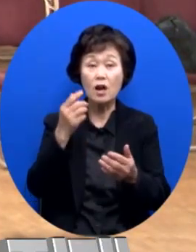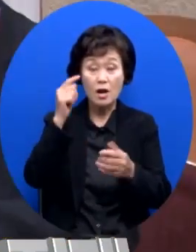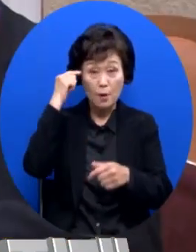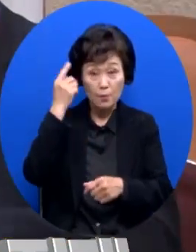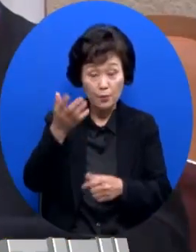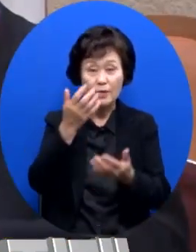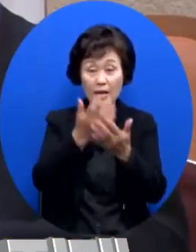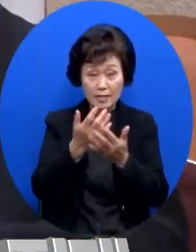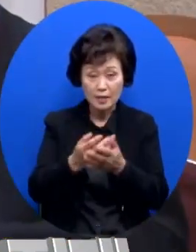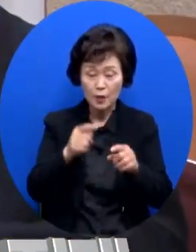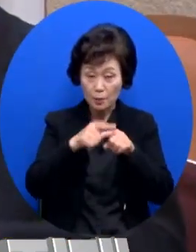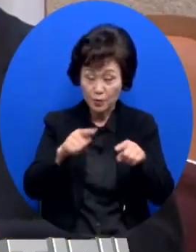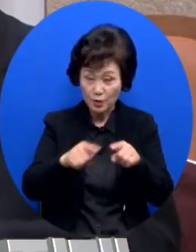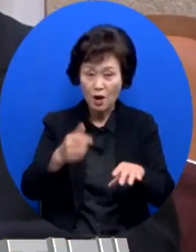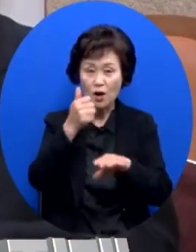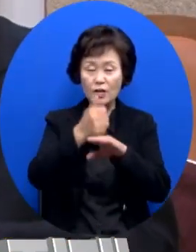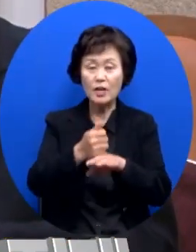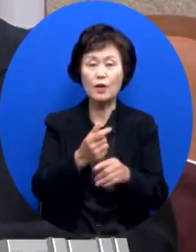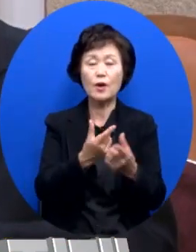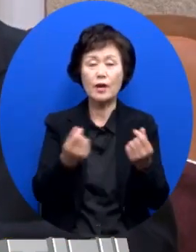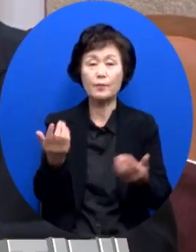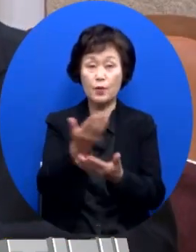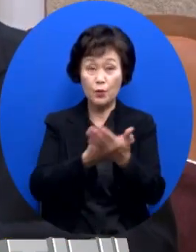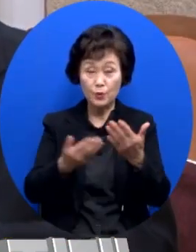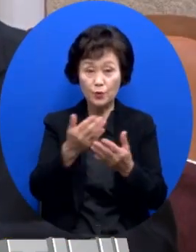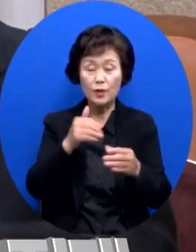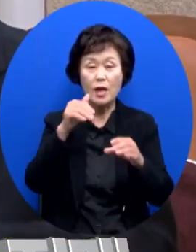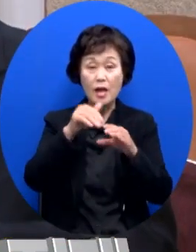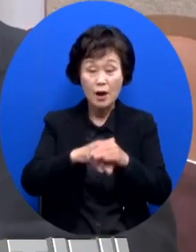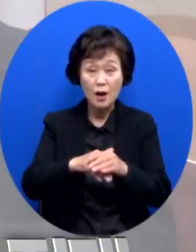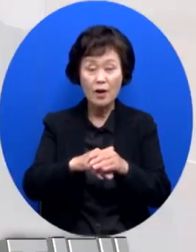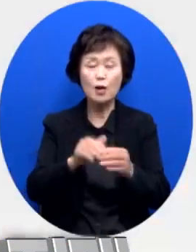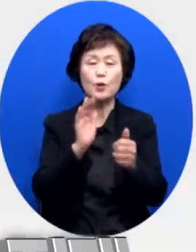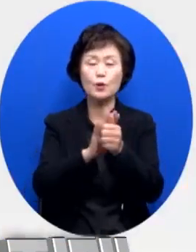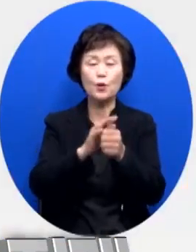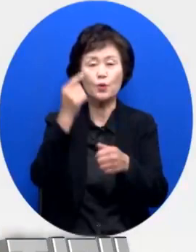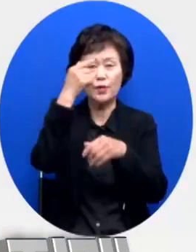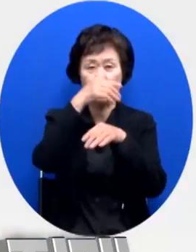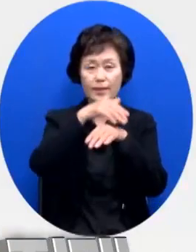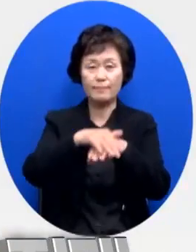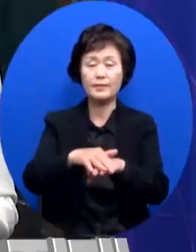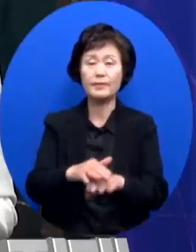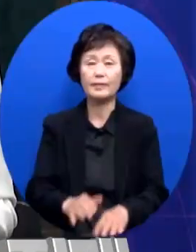정책을 분석하고 그 결과를 공유해 유권자들의 선택을 돕겠다는 계획입니다.